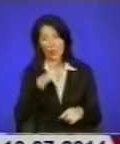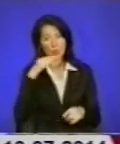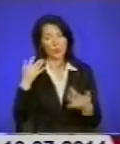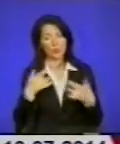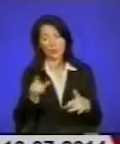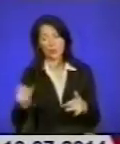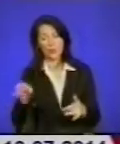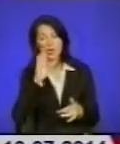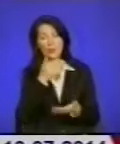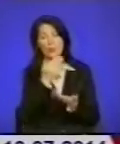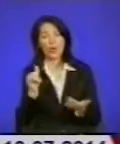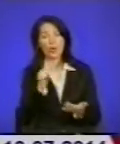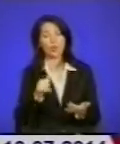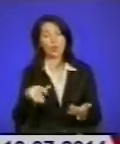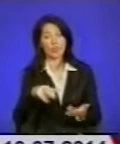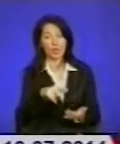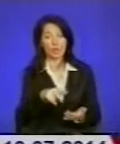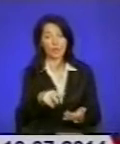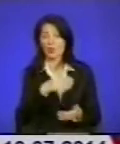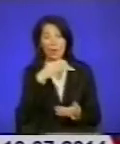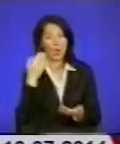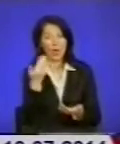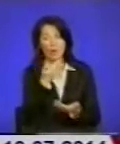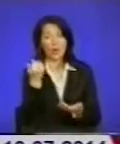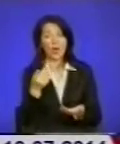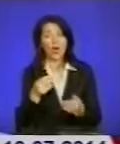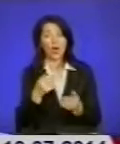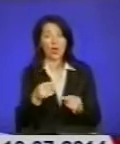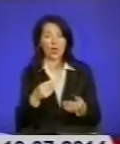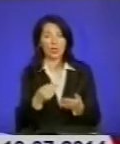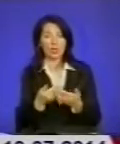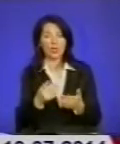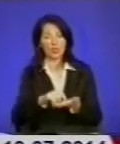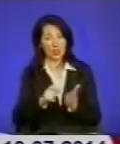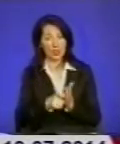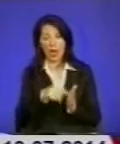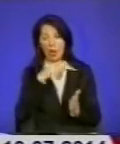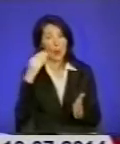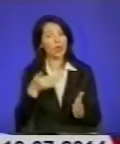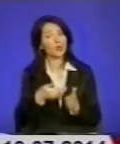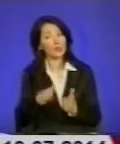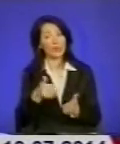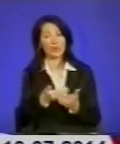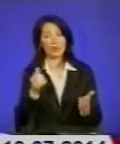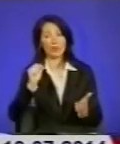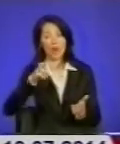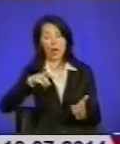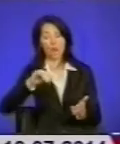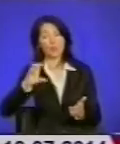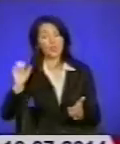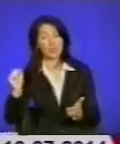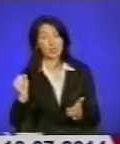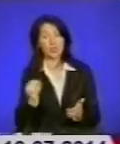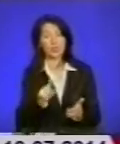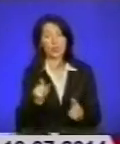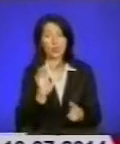усім щастить. Окремі відмовляються від амністії, щоб залишитися в колонії якнайдовше. Для них це не покарання, а благо. Представники влади